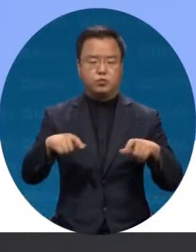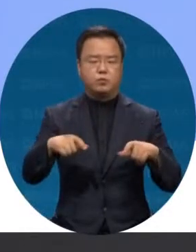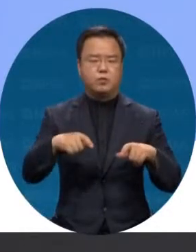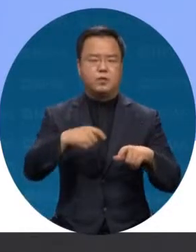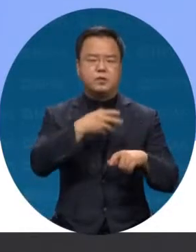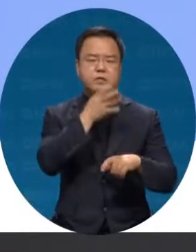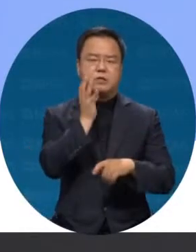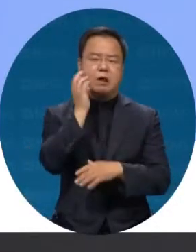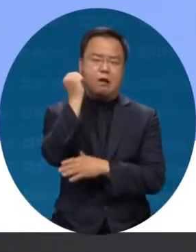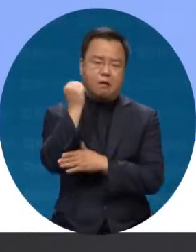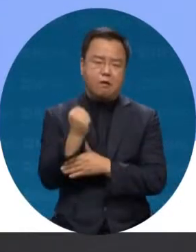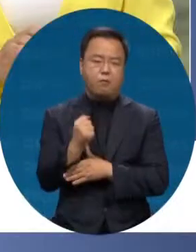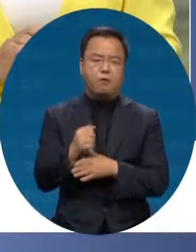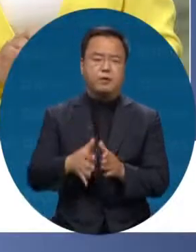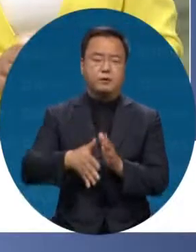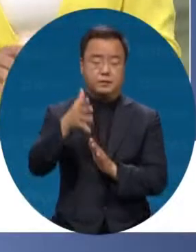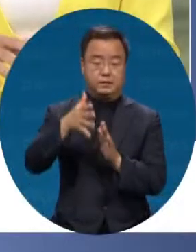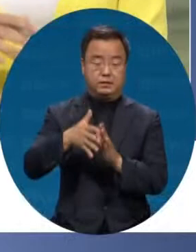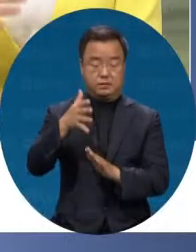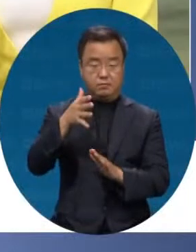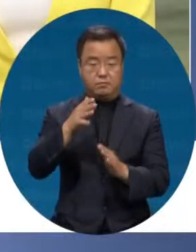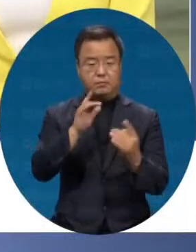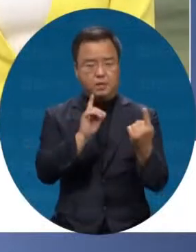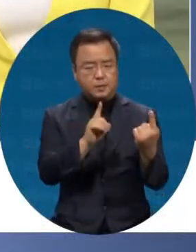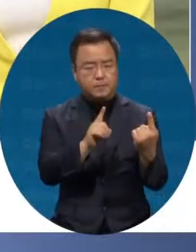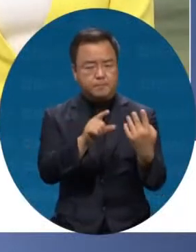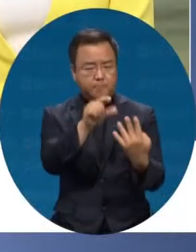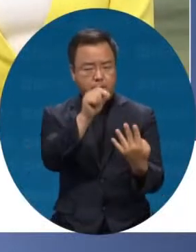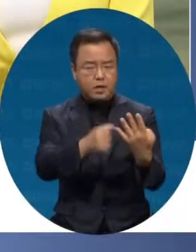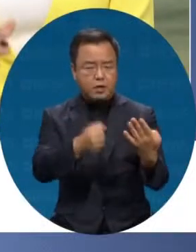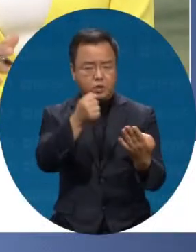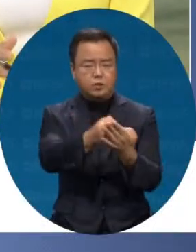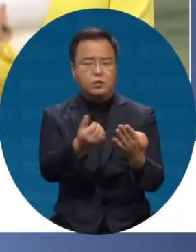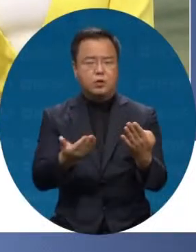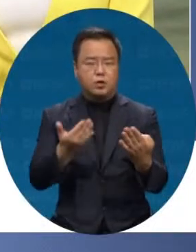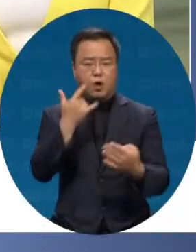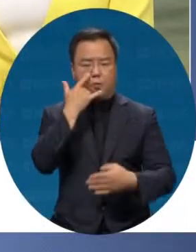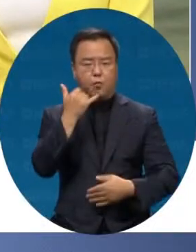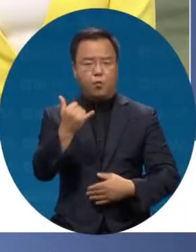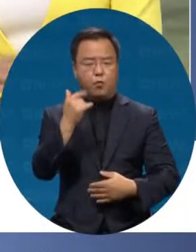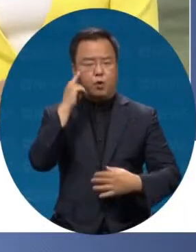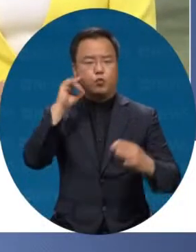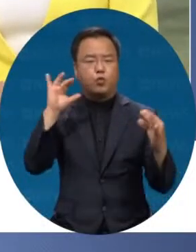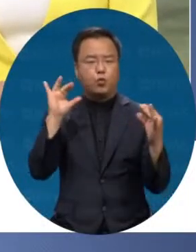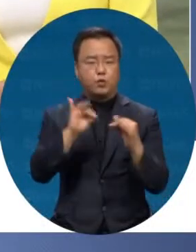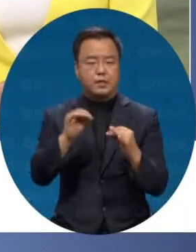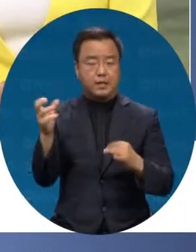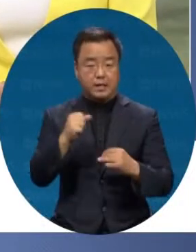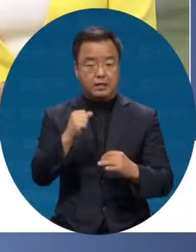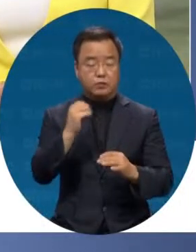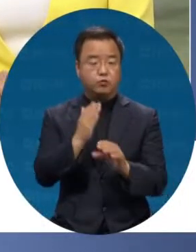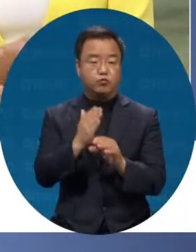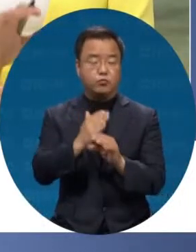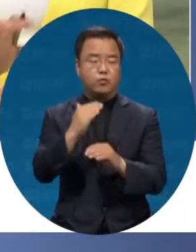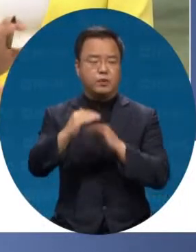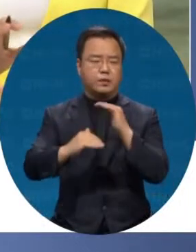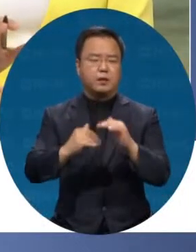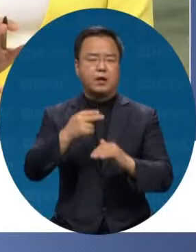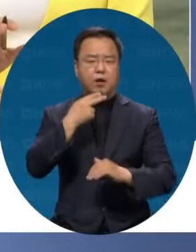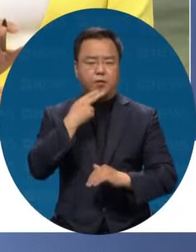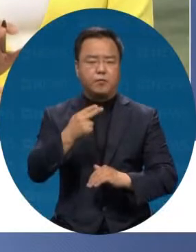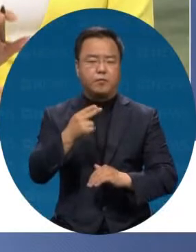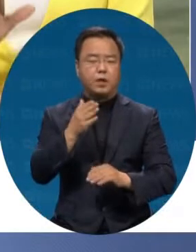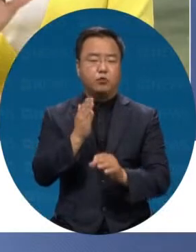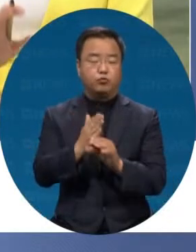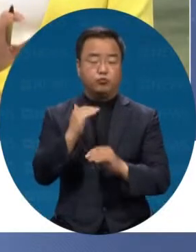니까 이제 대상 선정 전에 학부모의 동의를 받는 중간 과정이 없었습니다 그런데 이 과정이 생략돼